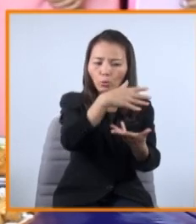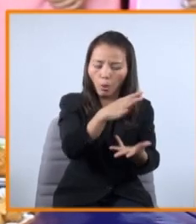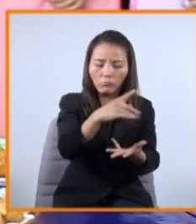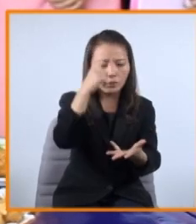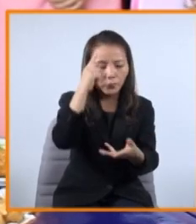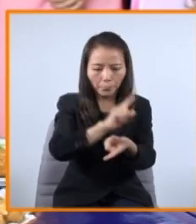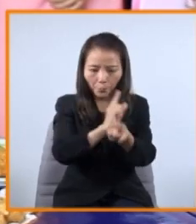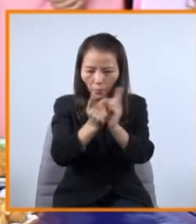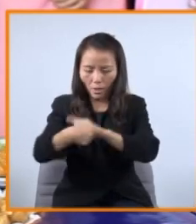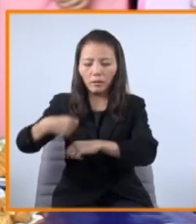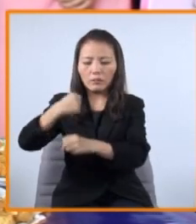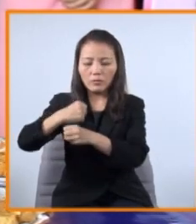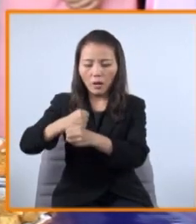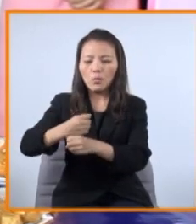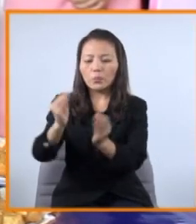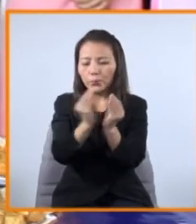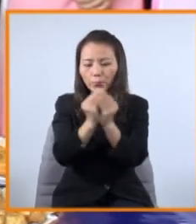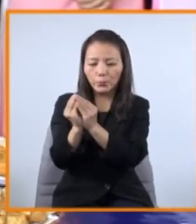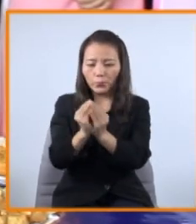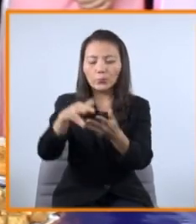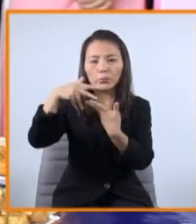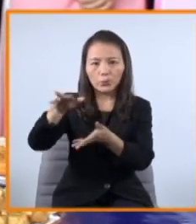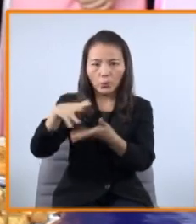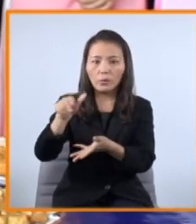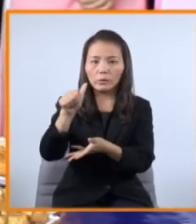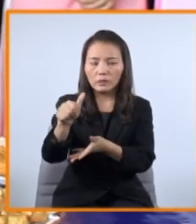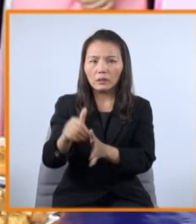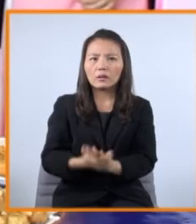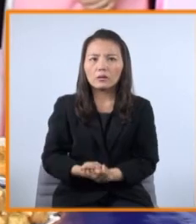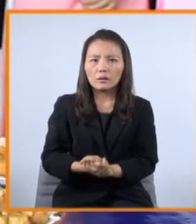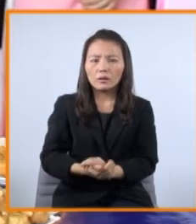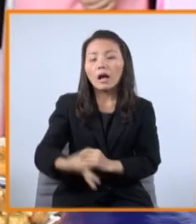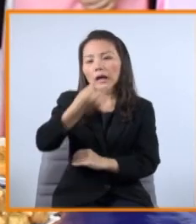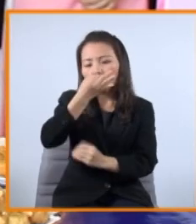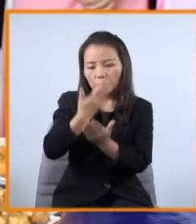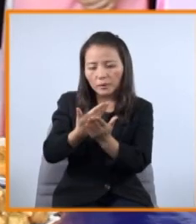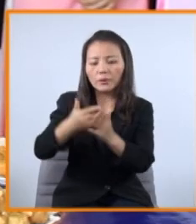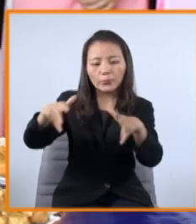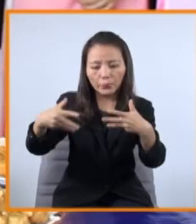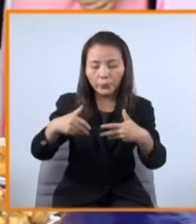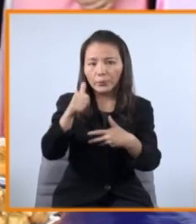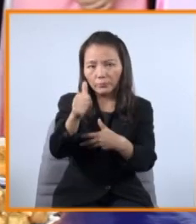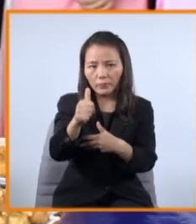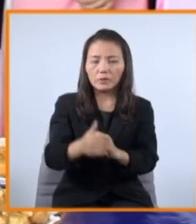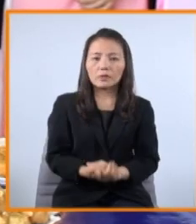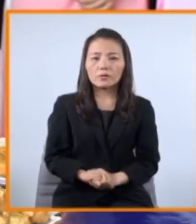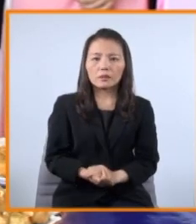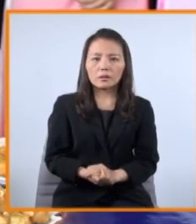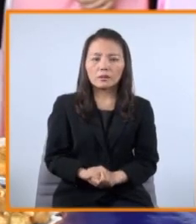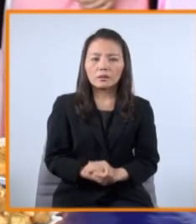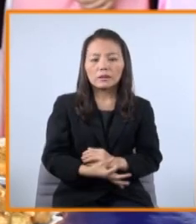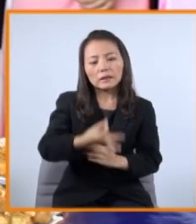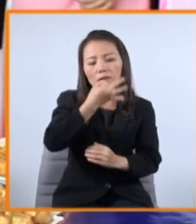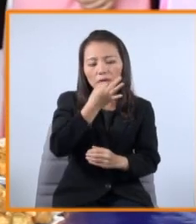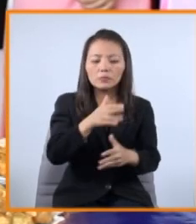entแล้วก็สร้างคนตอบแทนให้กับอ่าที่ดีให้กับบริษัทแล้วก็อ่าสร้างเสริมอาชีพให้